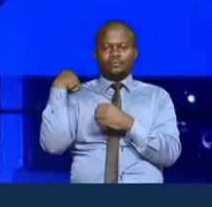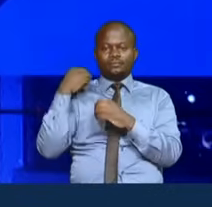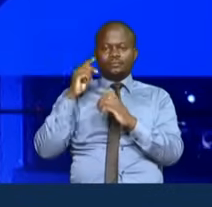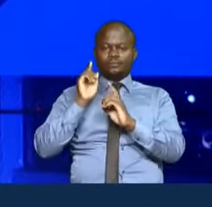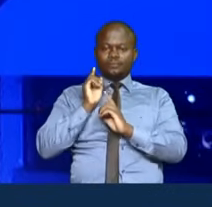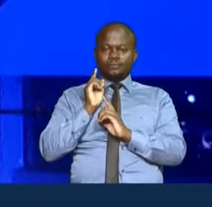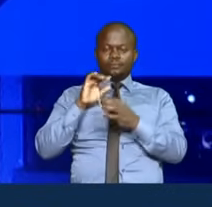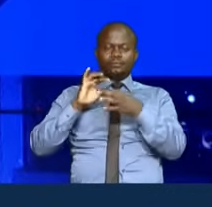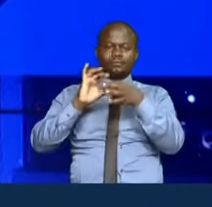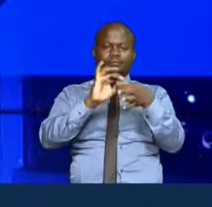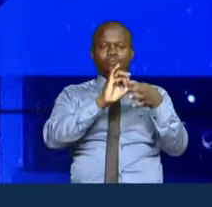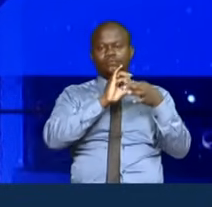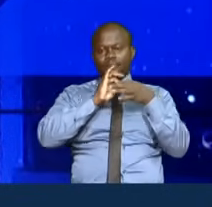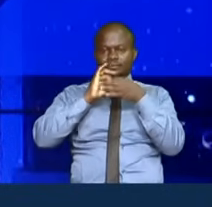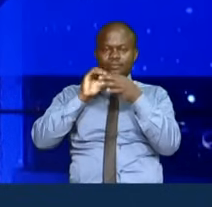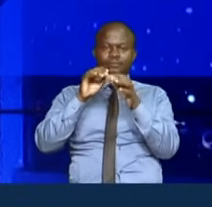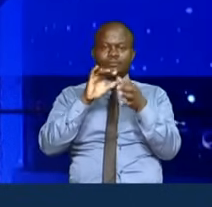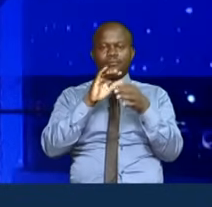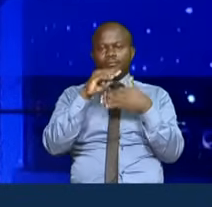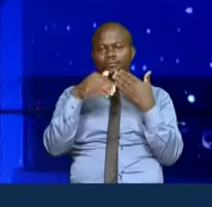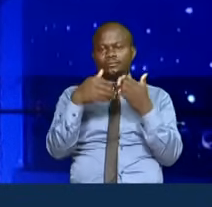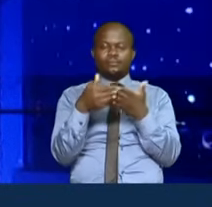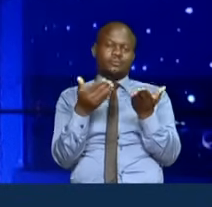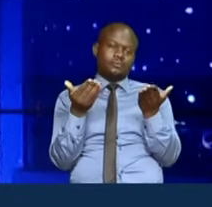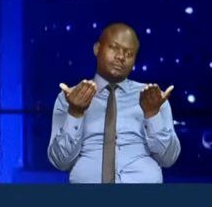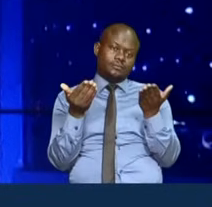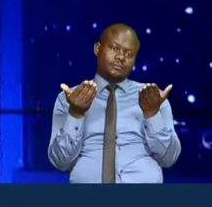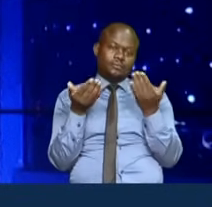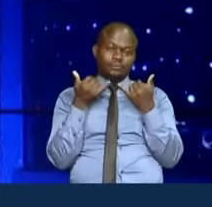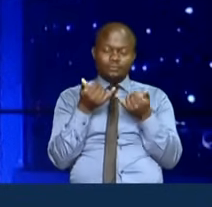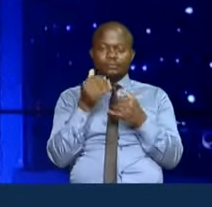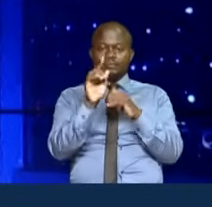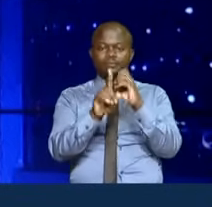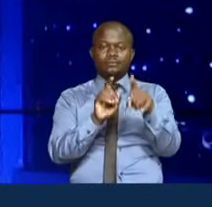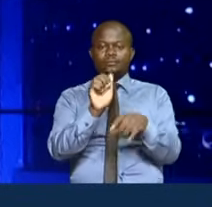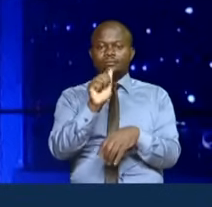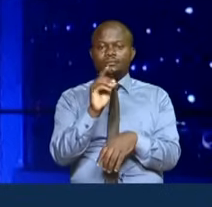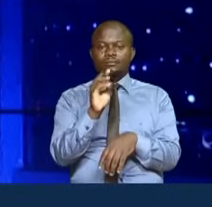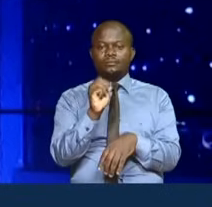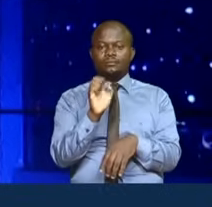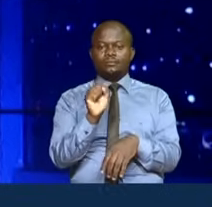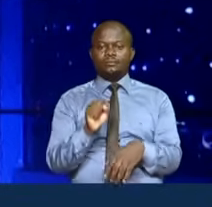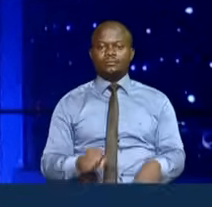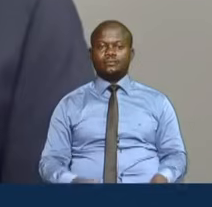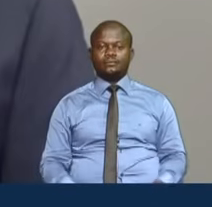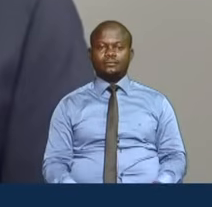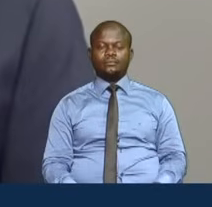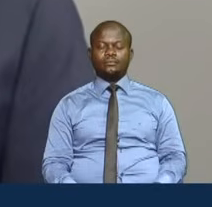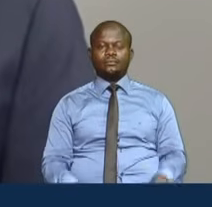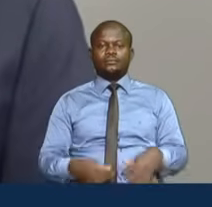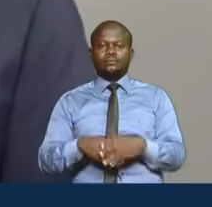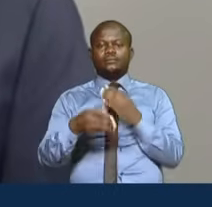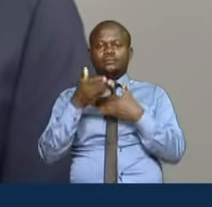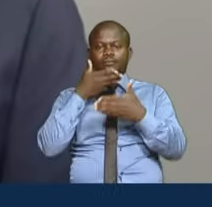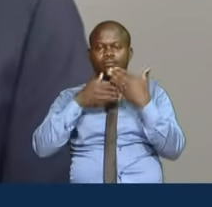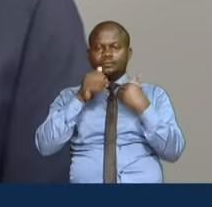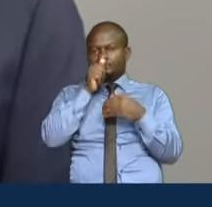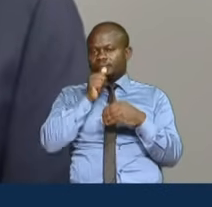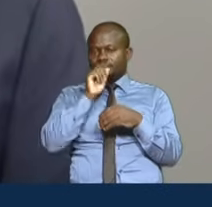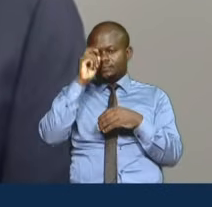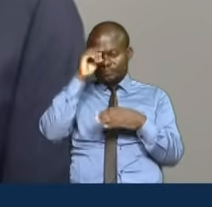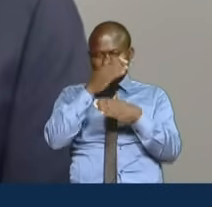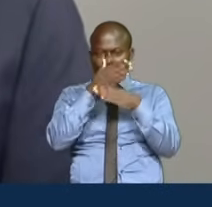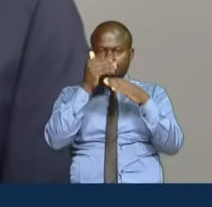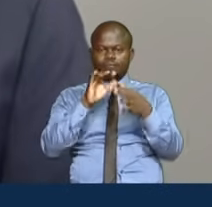n'ubufatanye n'akarere. Reka tubibaze Adams Kwizera. Mu kiganiro umunyamabanga wa leta muri